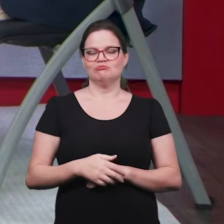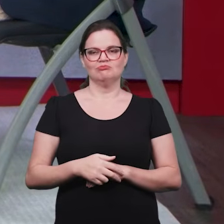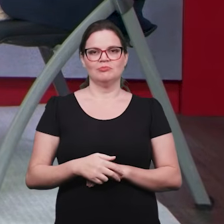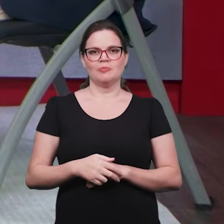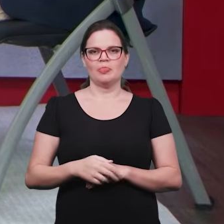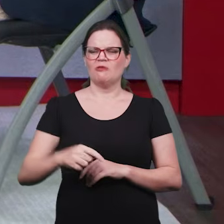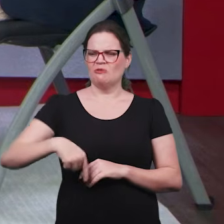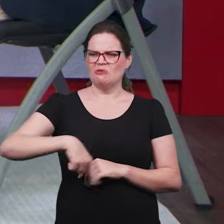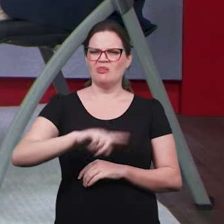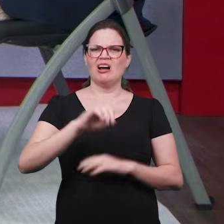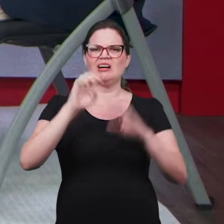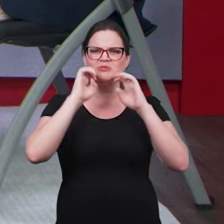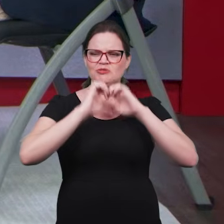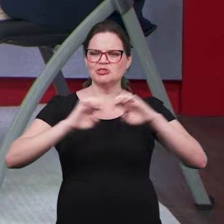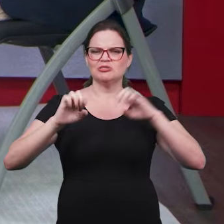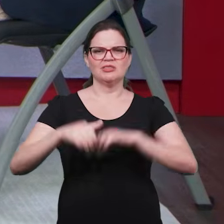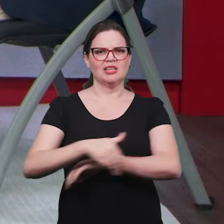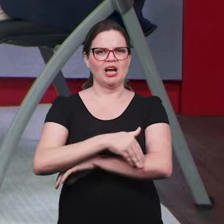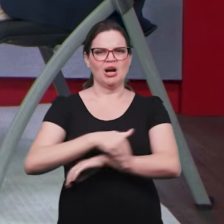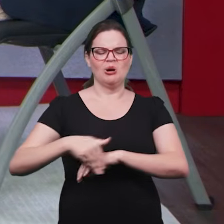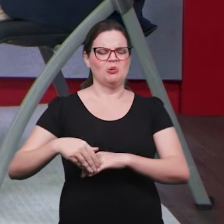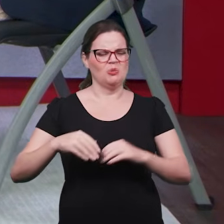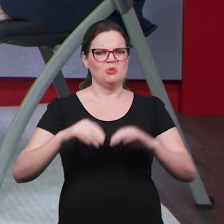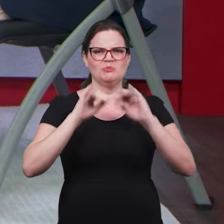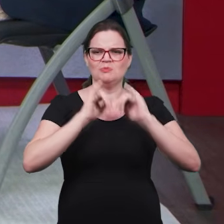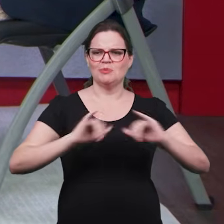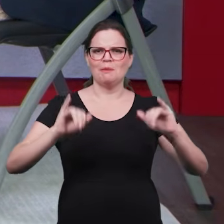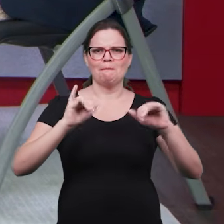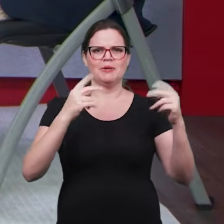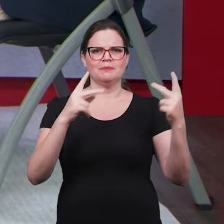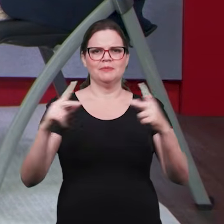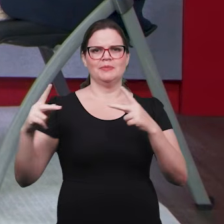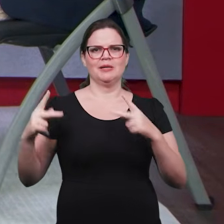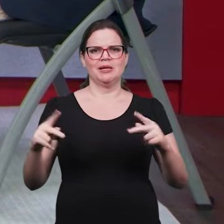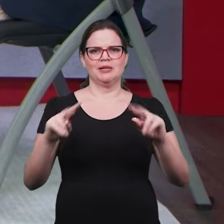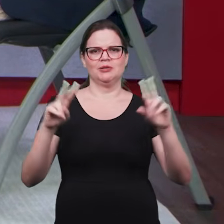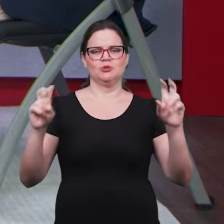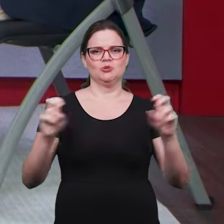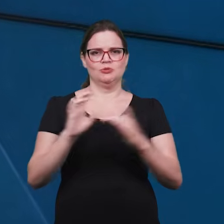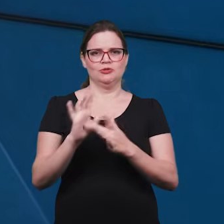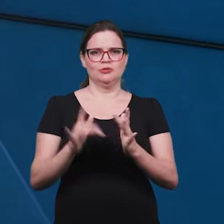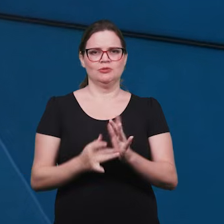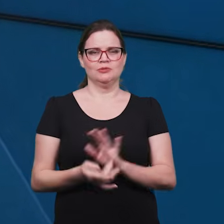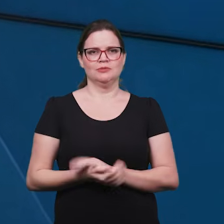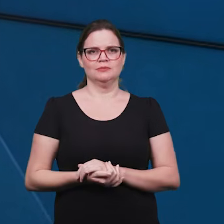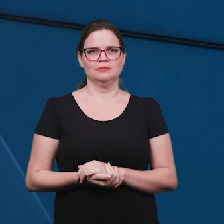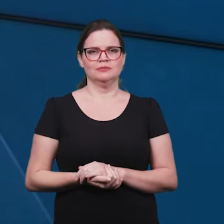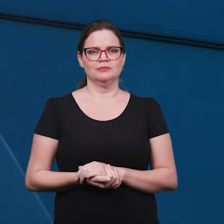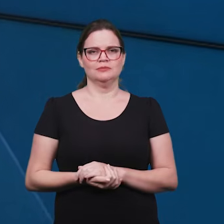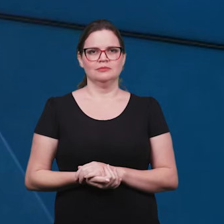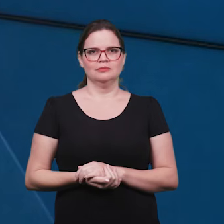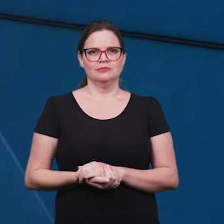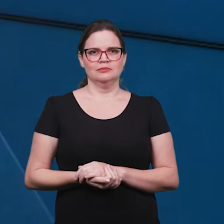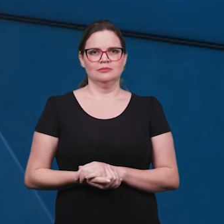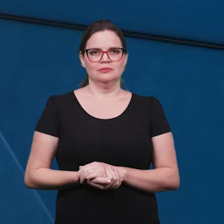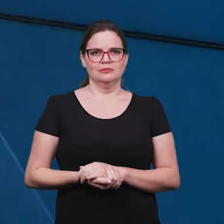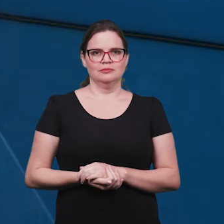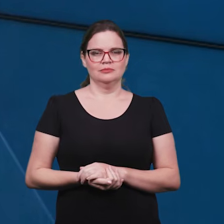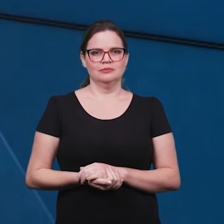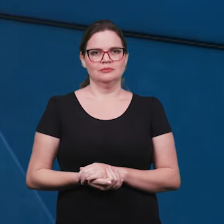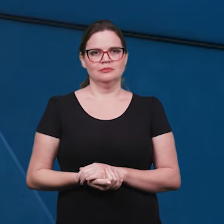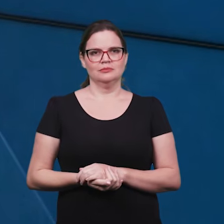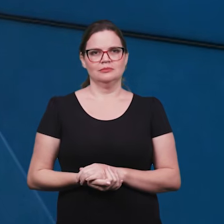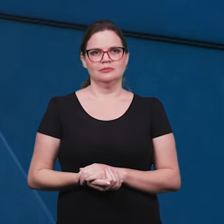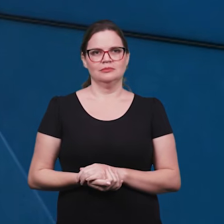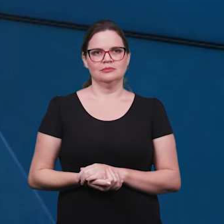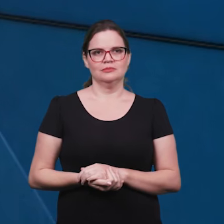se envergonham a sair nas ruas para evangelizar, para falar do Senhor. Для нас надо чуть-чуть постараться и